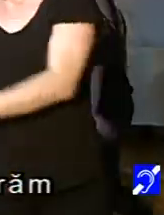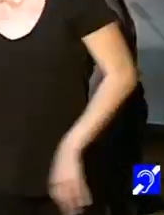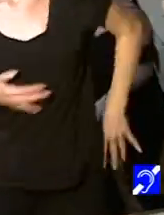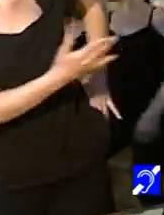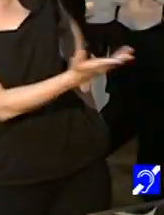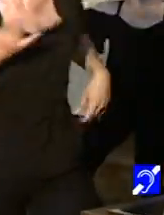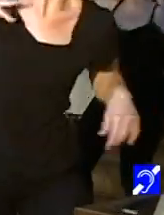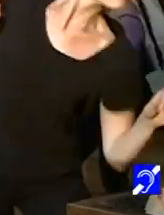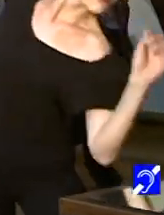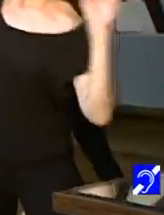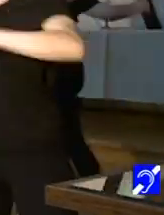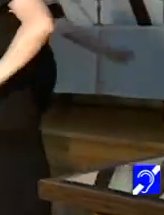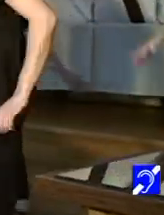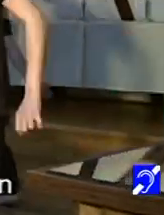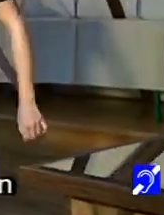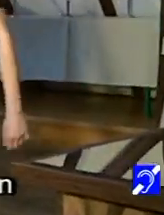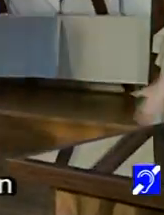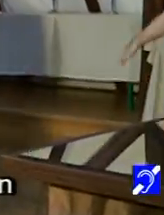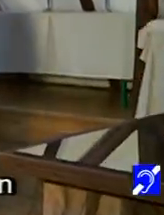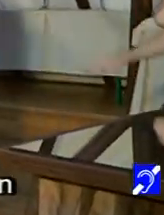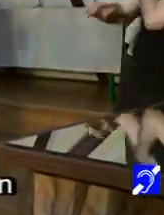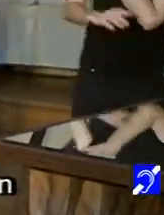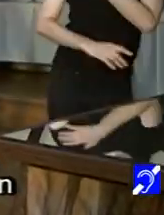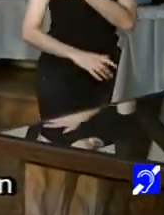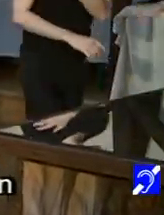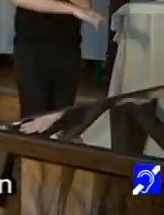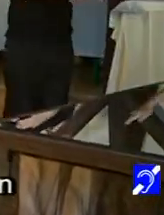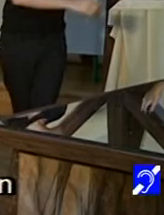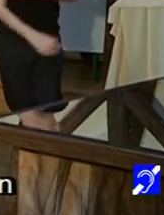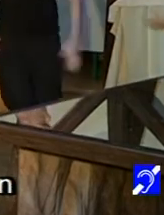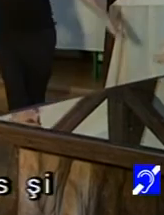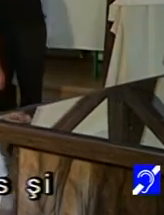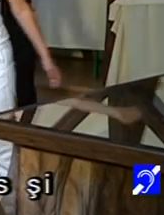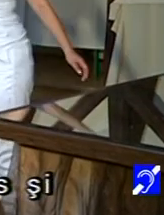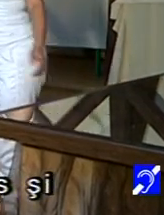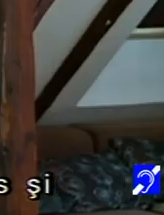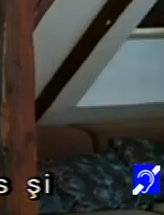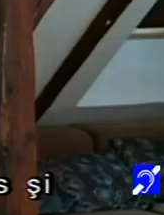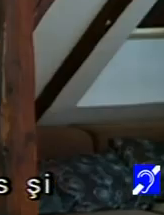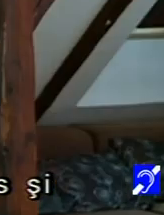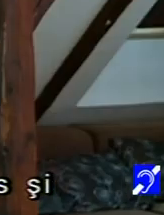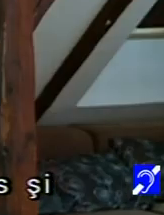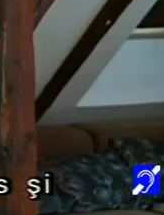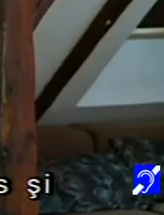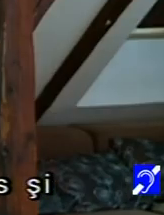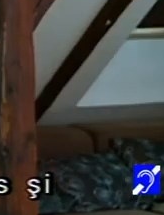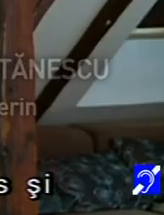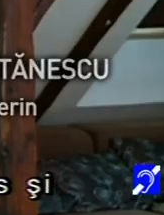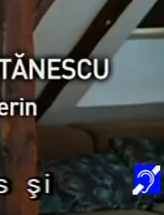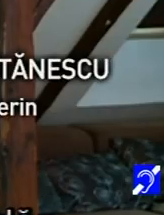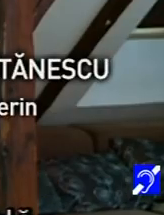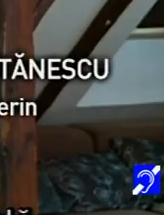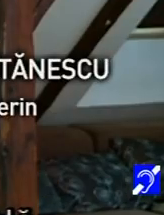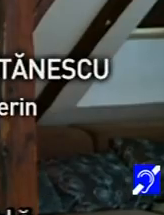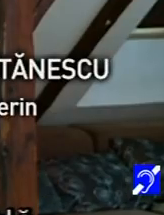dass wir das immer über 3 Jahre machen und jedes Jahr haben wir dann einen anderen Schwerpunkt. In diesem Jahr dann Tanz und Bewegung, im nächsten